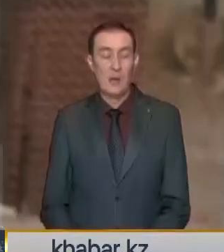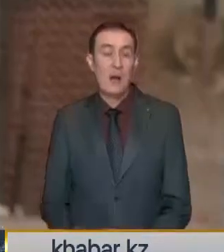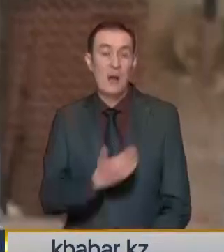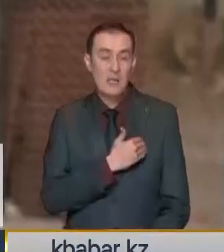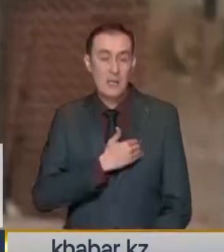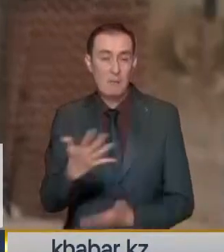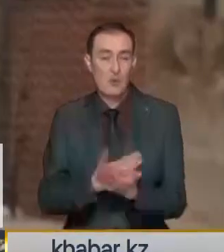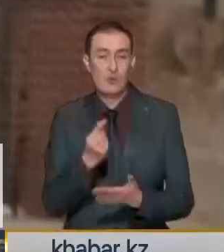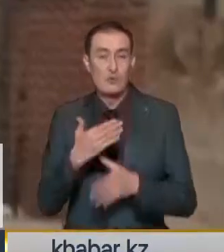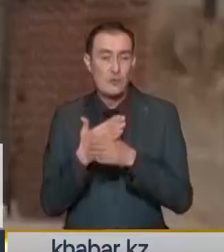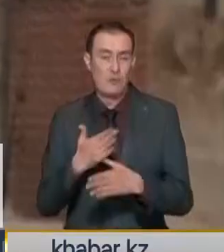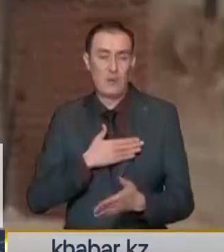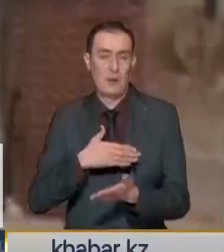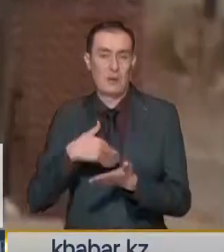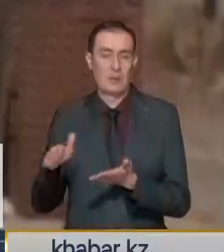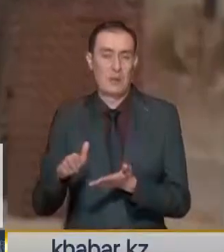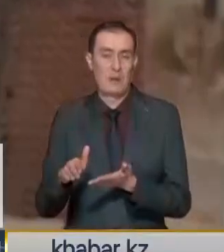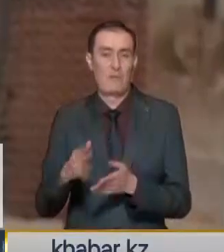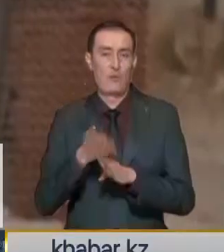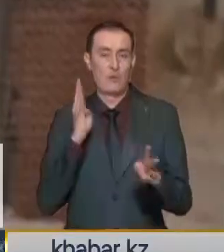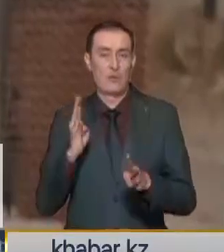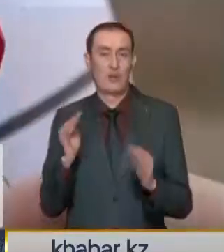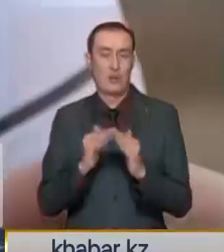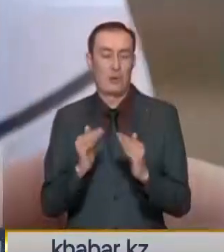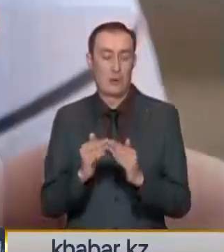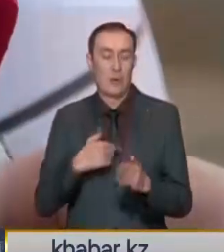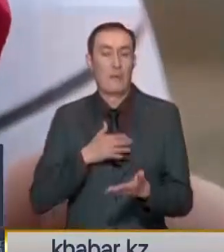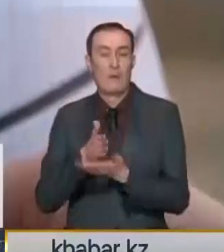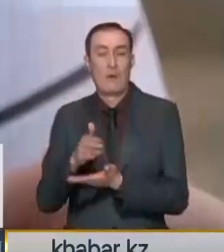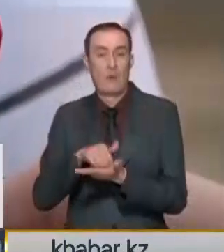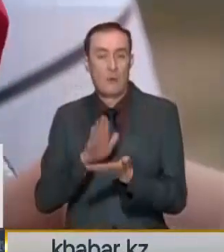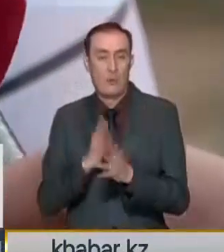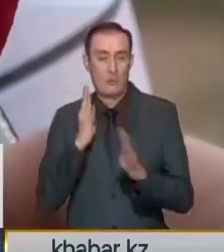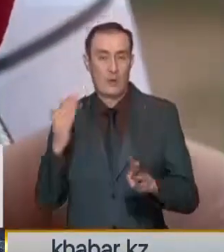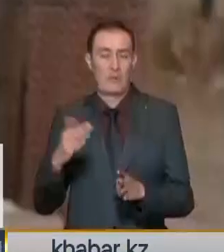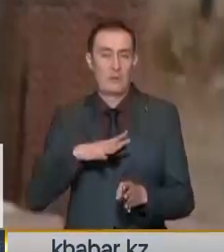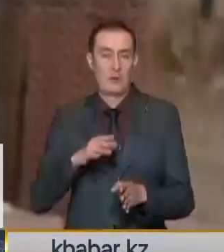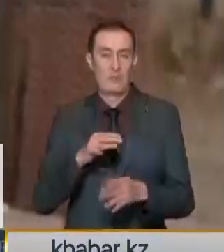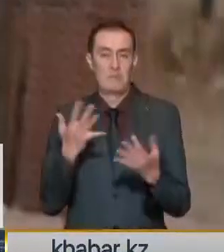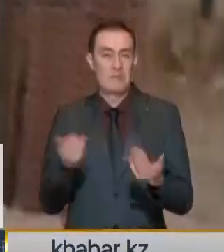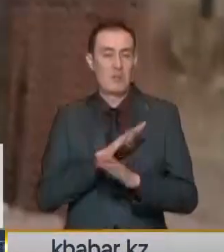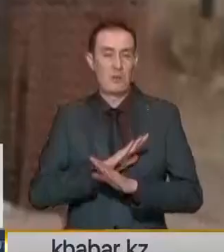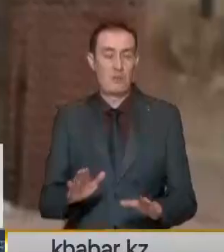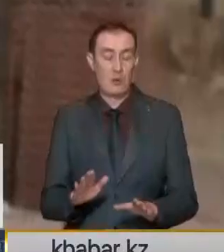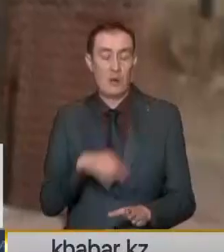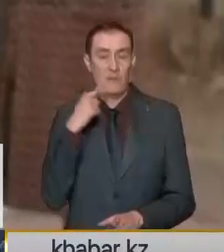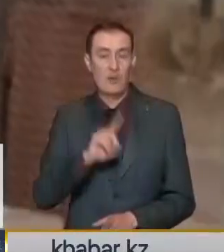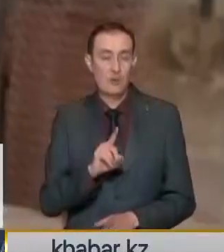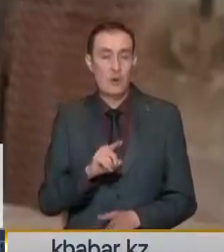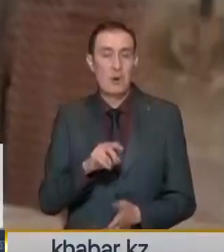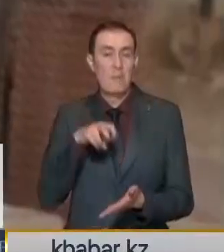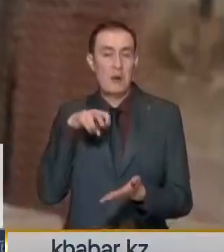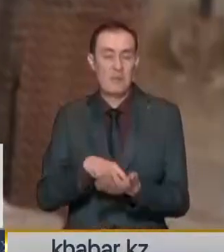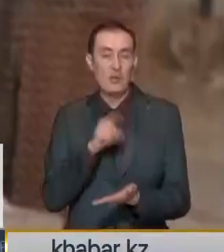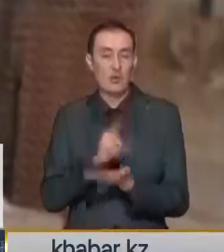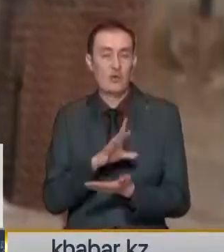Хотела получить субсидии, но меня отправили вставать в очередь на жилье. Пошла вставать в очередь, но они меня туда не принимают. Говорят, что прописка в